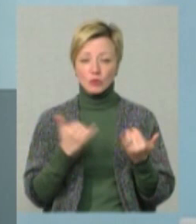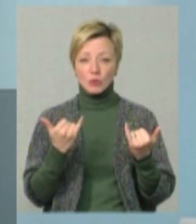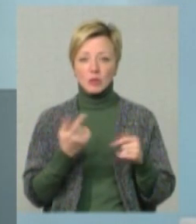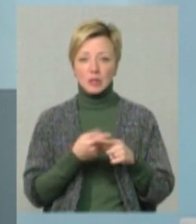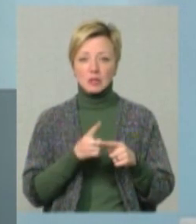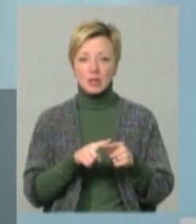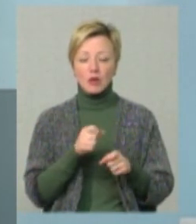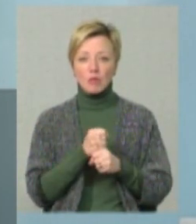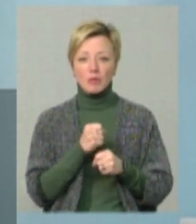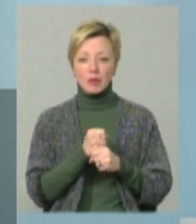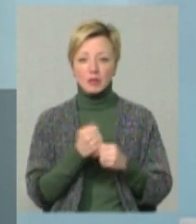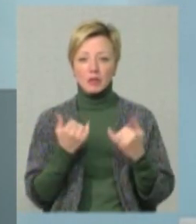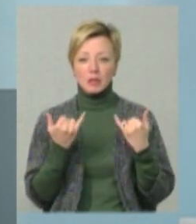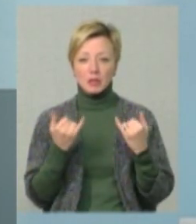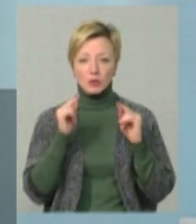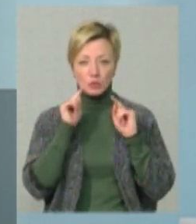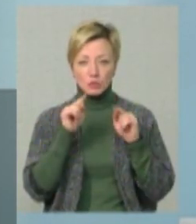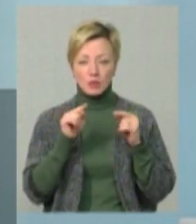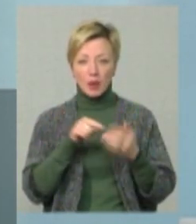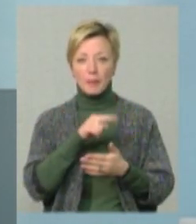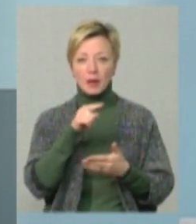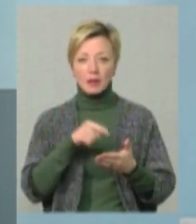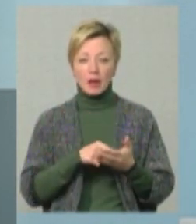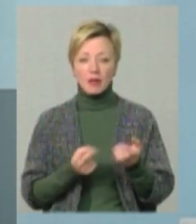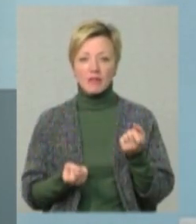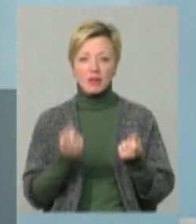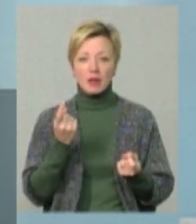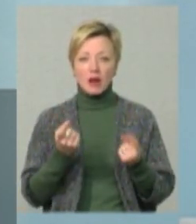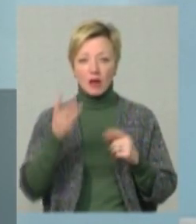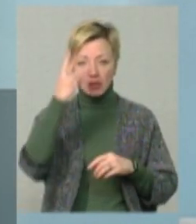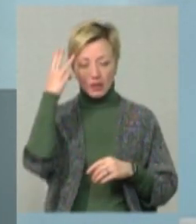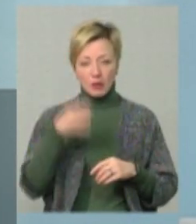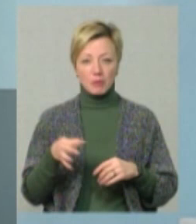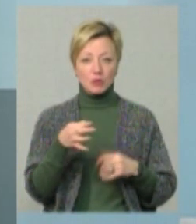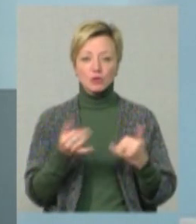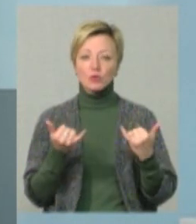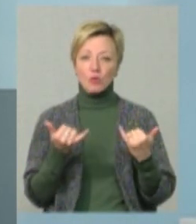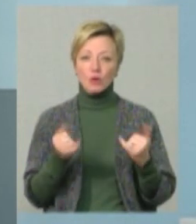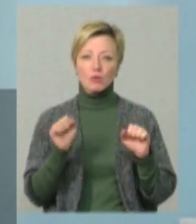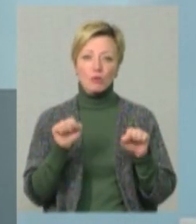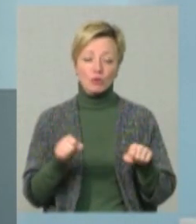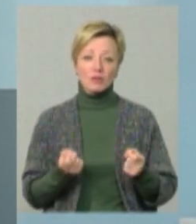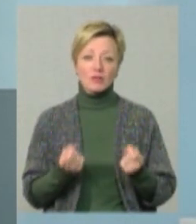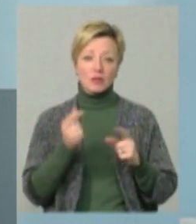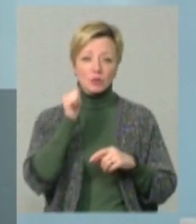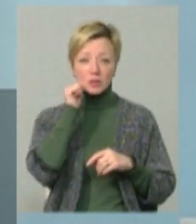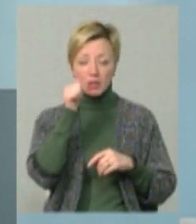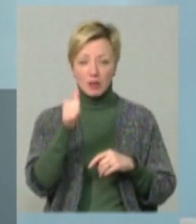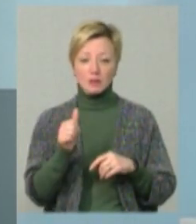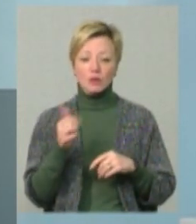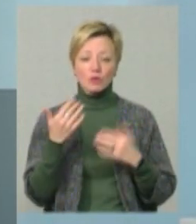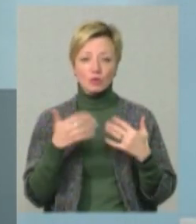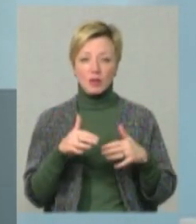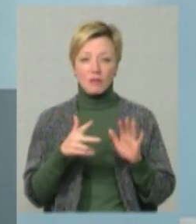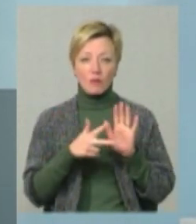продовжуємо сьогодні це робити. Нині сконцентруємось на питаннях, які виникають на Хмельниччині сьогодні і можуть виникнути завтра,